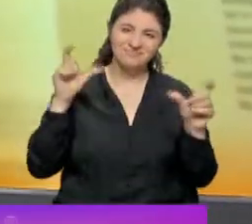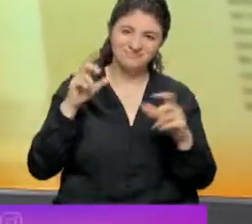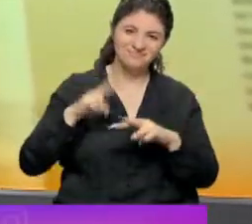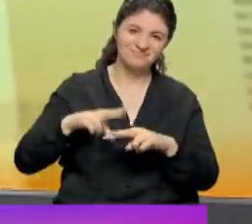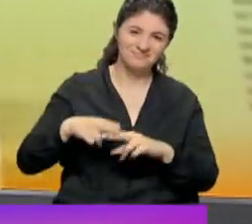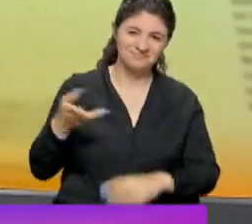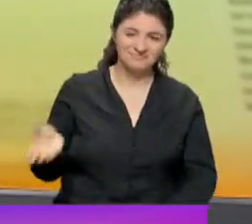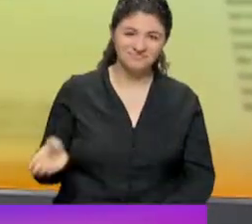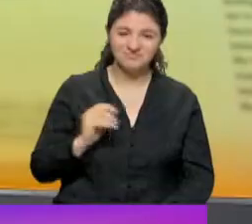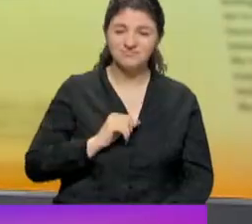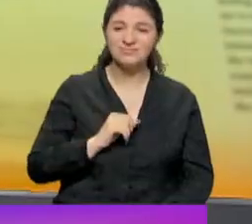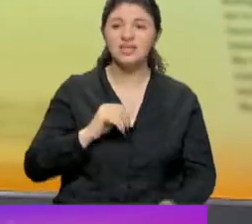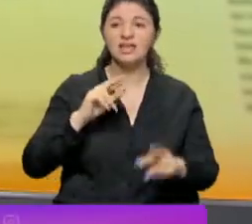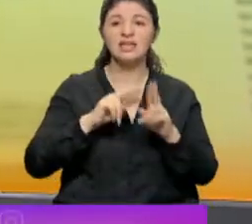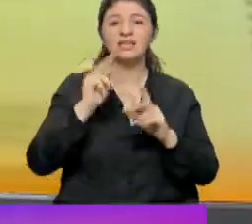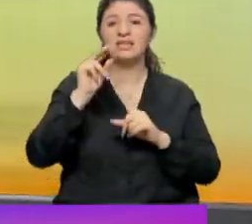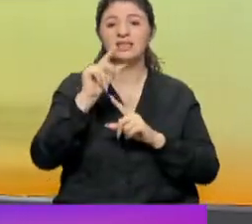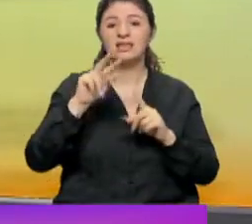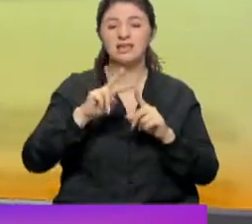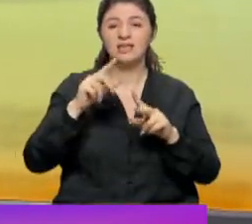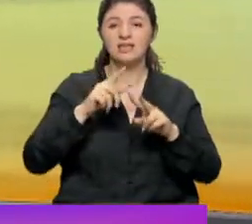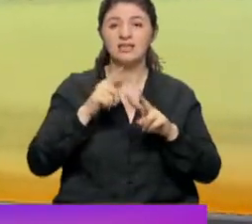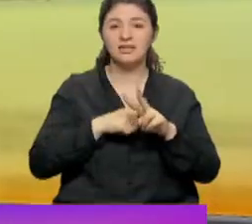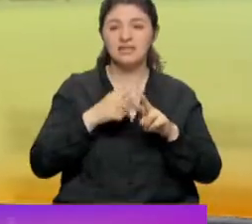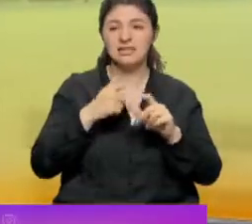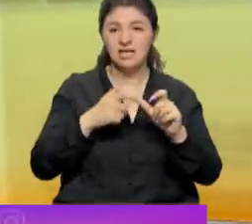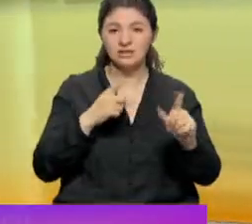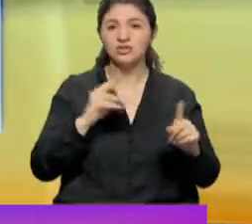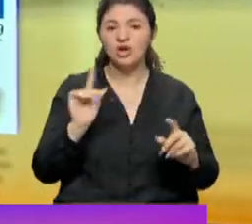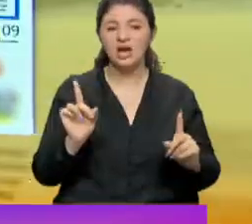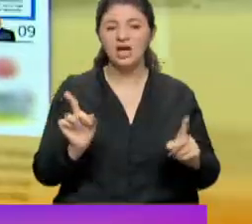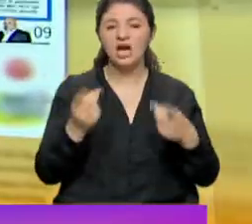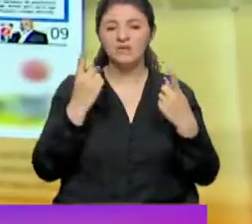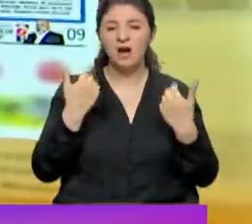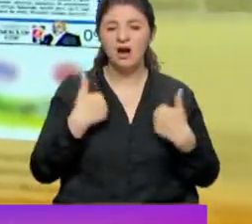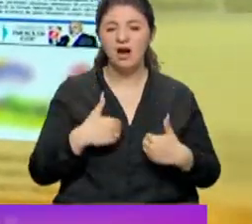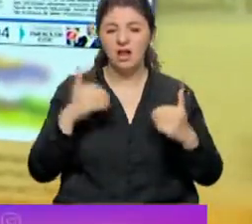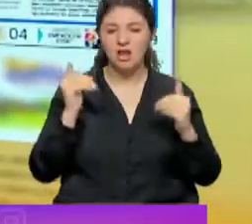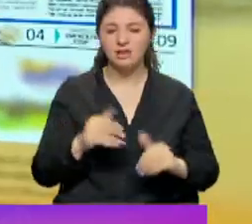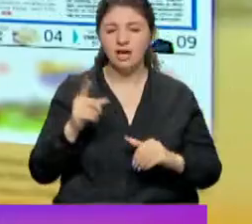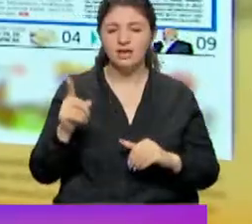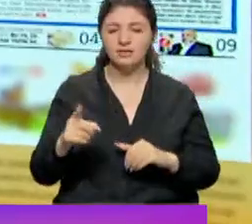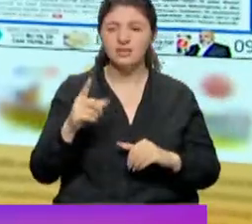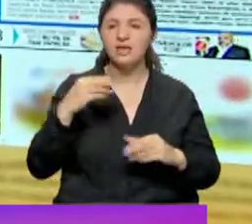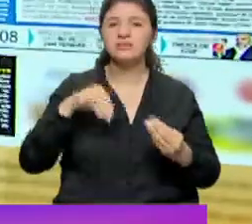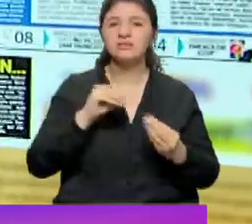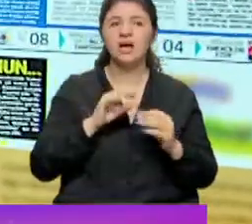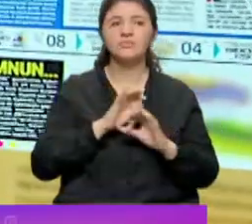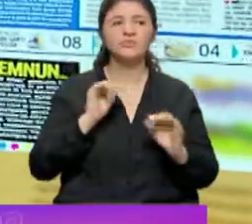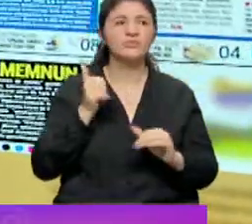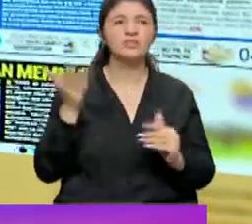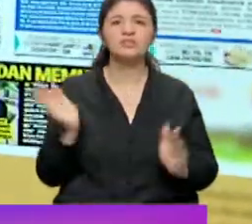manşeti miz kimyas Yağız çok ilginç bir hal aldı zamsız gün